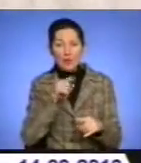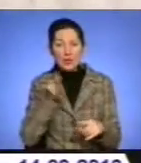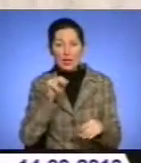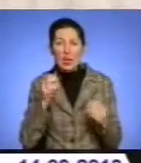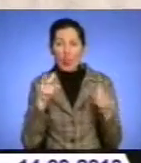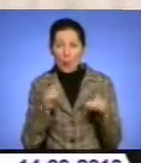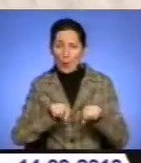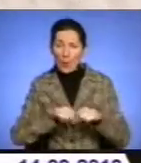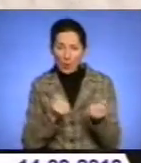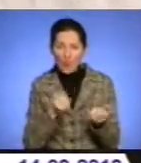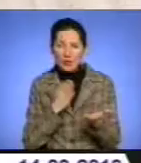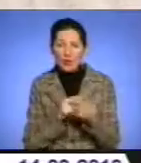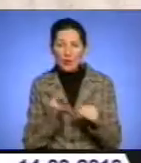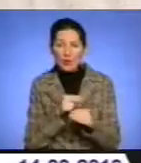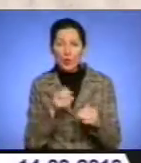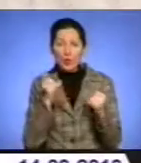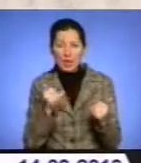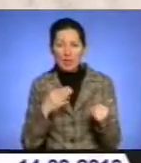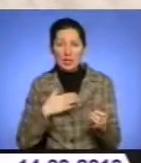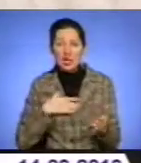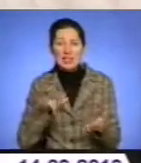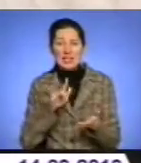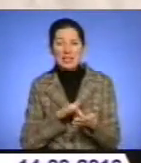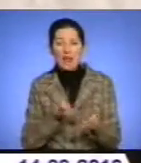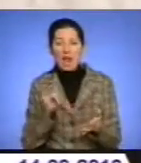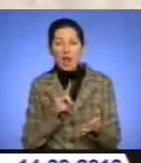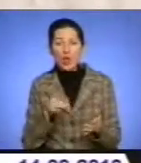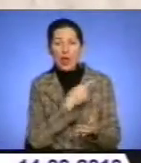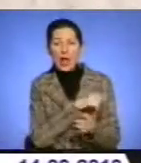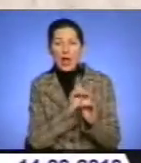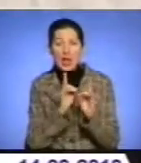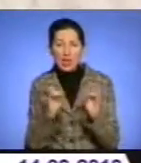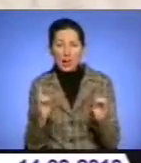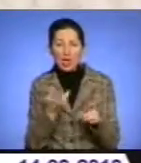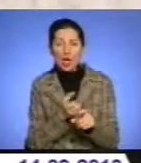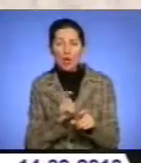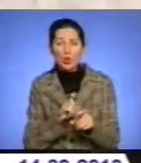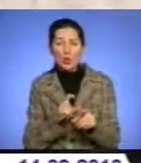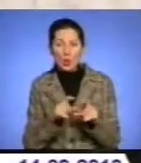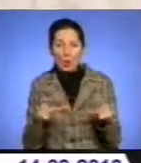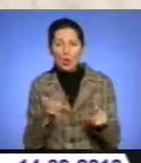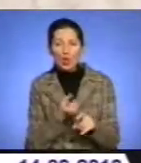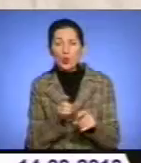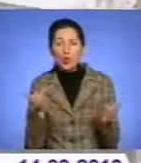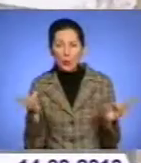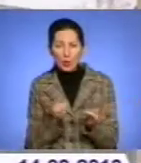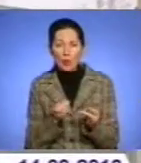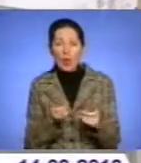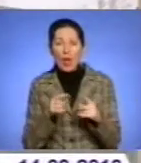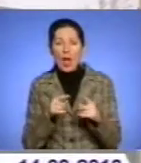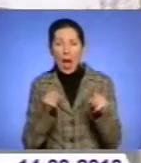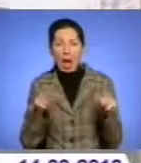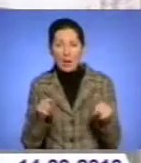ремонті. І зараз на даний час наша центральна районна лікарня дуже потребує апарат ультразвукової діагностики.